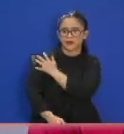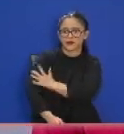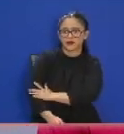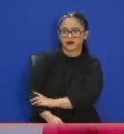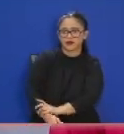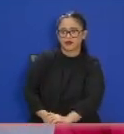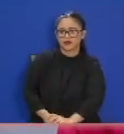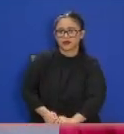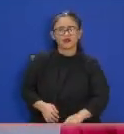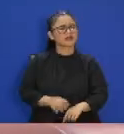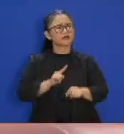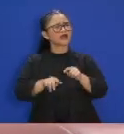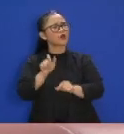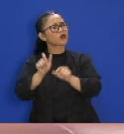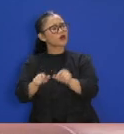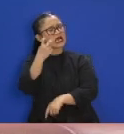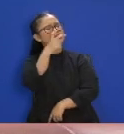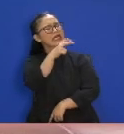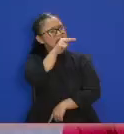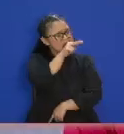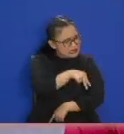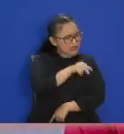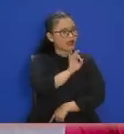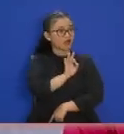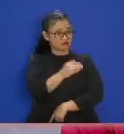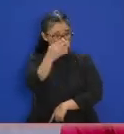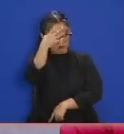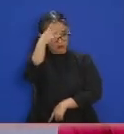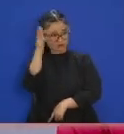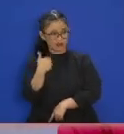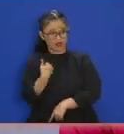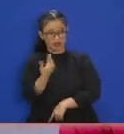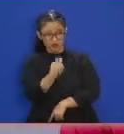Tapi kan kalau banyak orang nggak lihat nggak tahu kan? Iya nggak tahu. Nggak tahu kan?